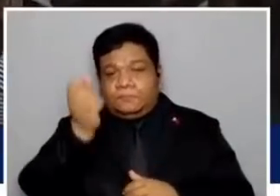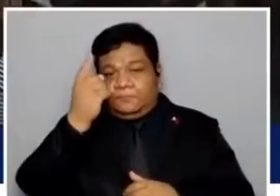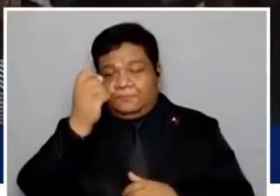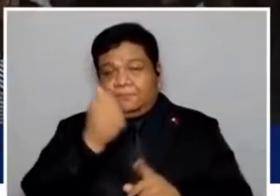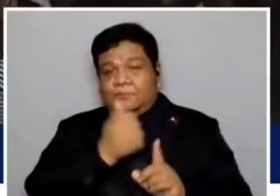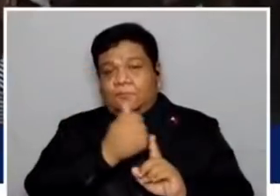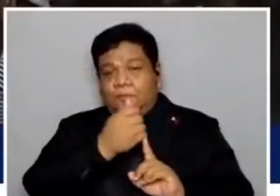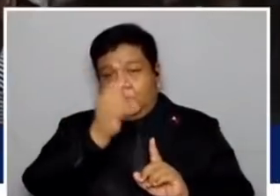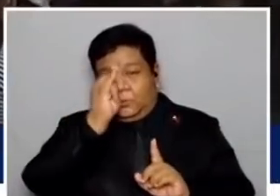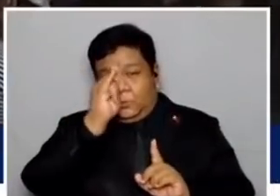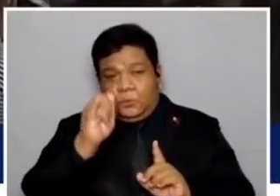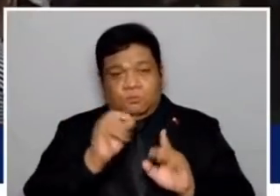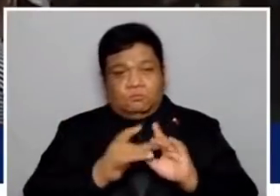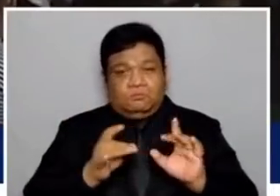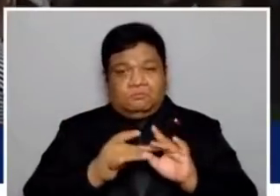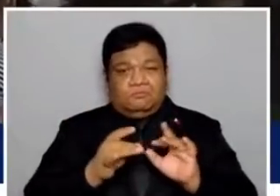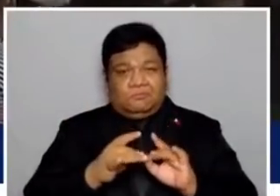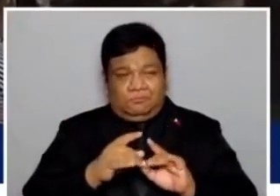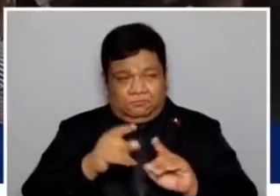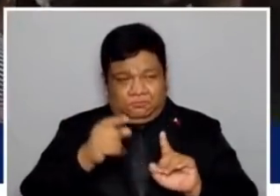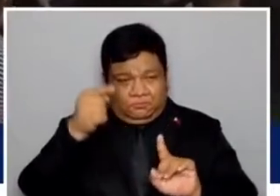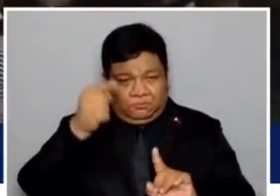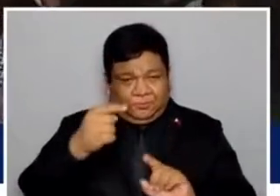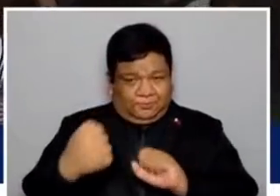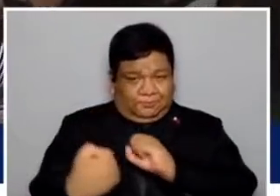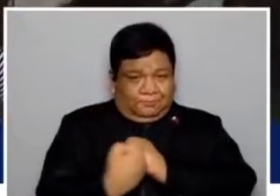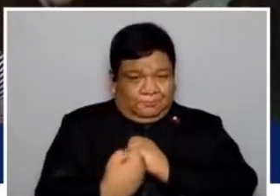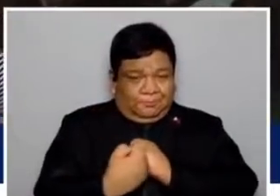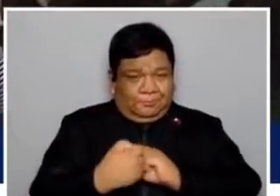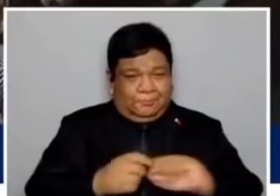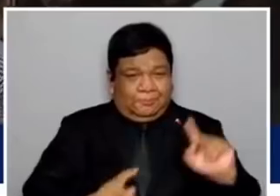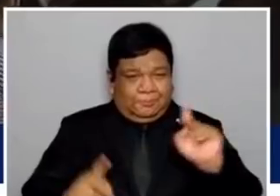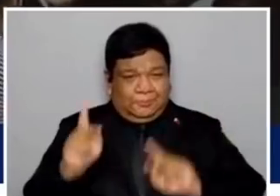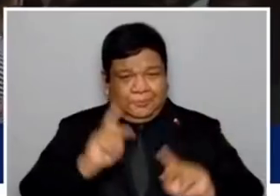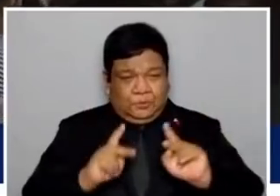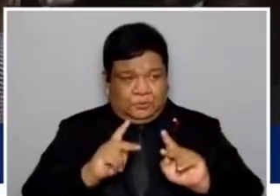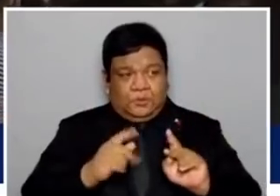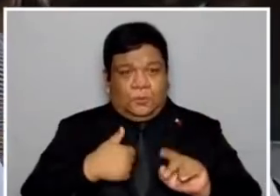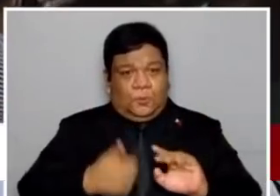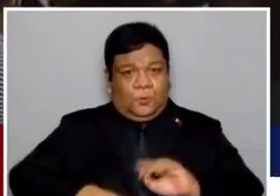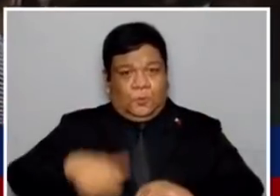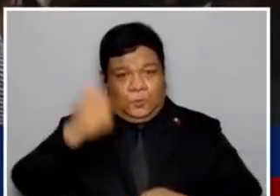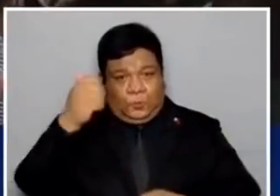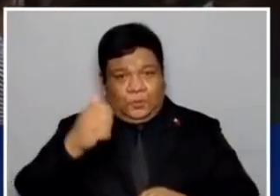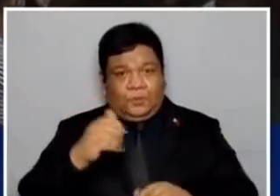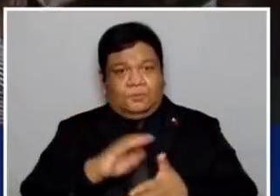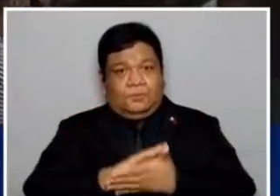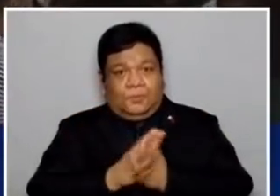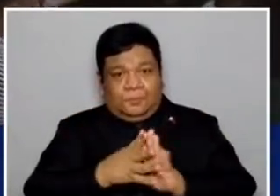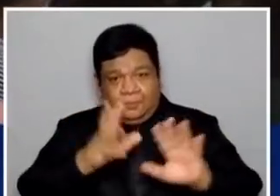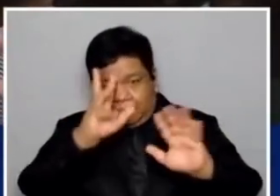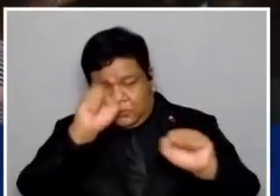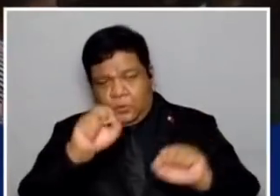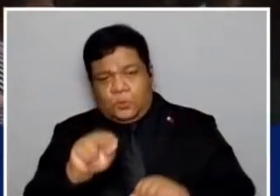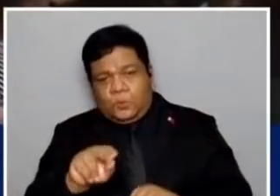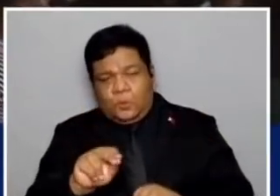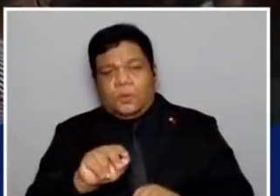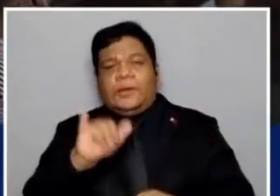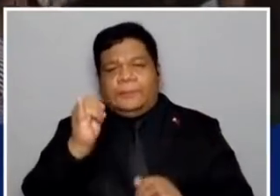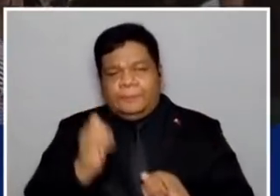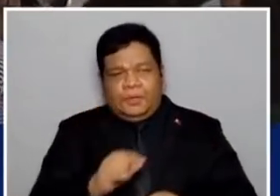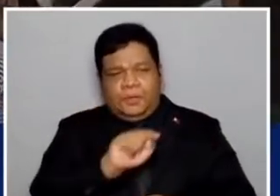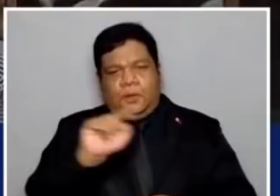hindi naman endorsement ng mga politiko ang maglulukluk sa isang kandidato sa pwesto. Mga butante, katulad